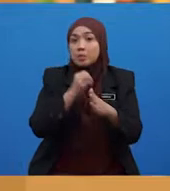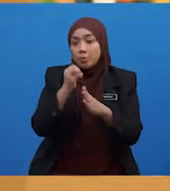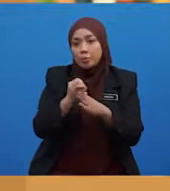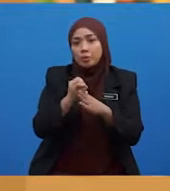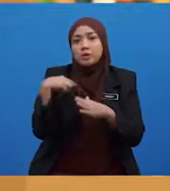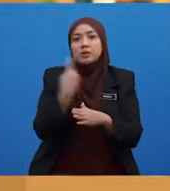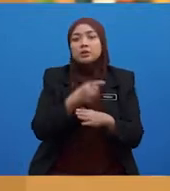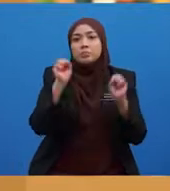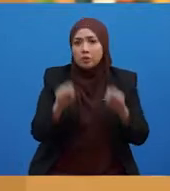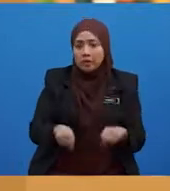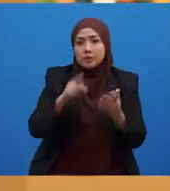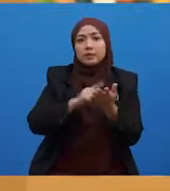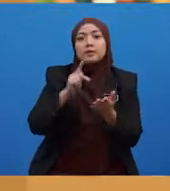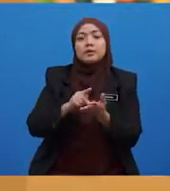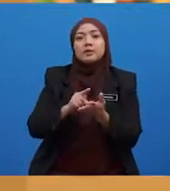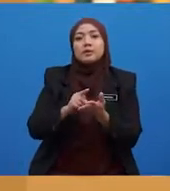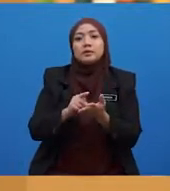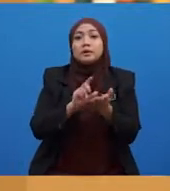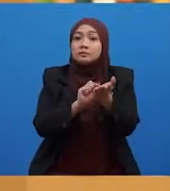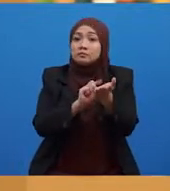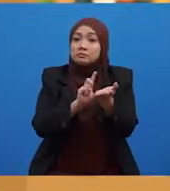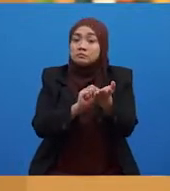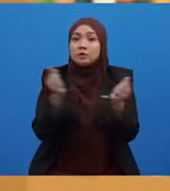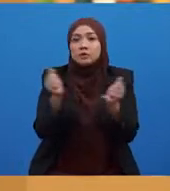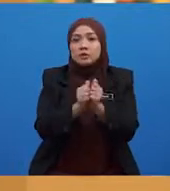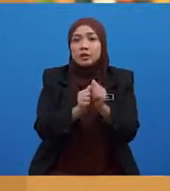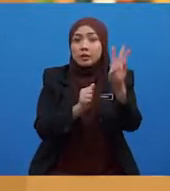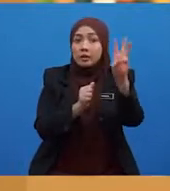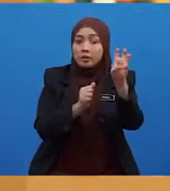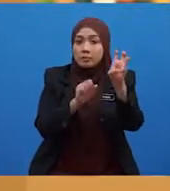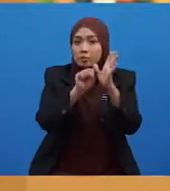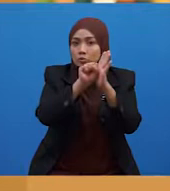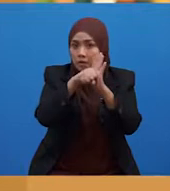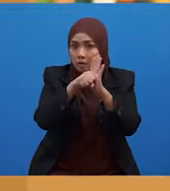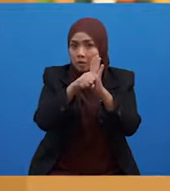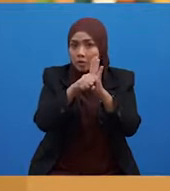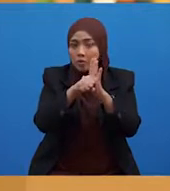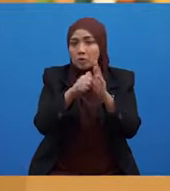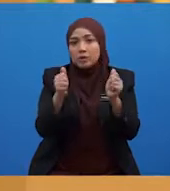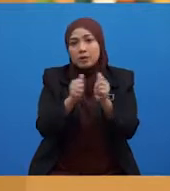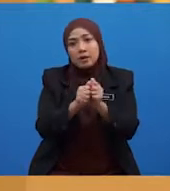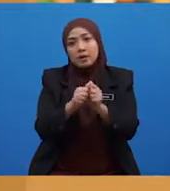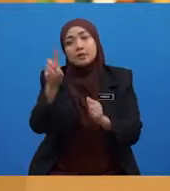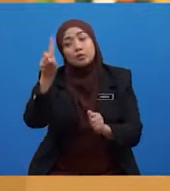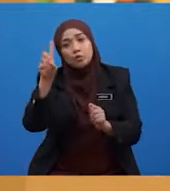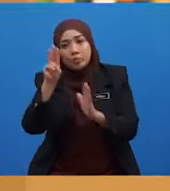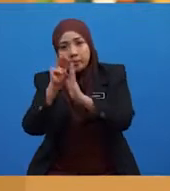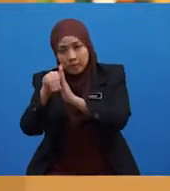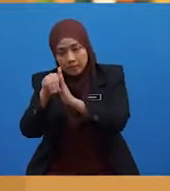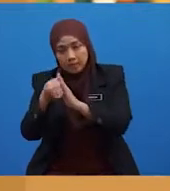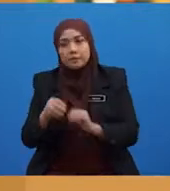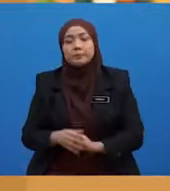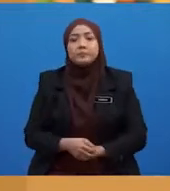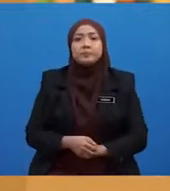Ataupun anda boleh mengira denyutan nadi selama 60 saat bersamaan 1 minit. Untuk